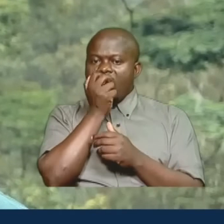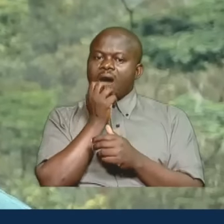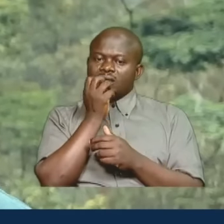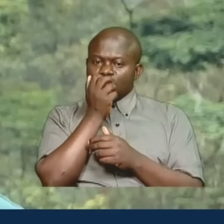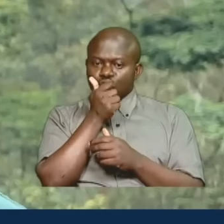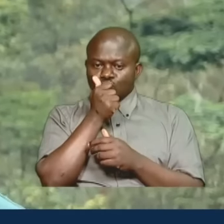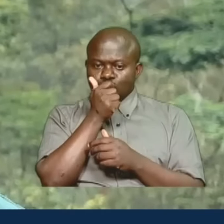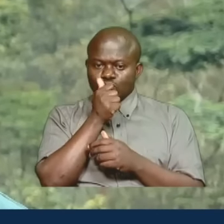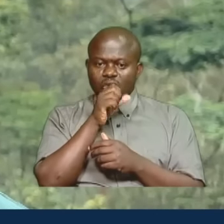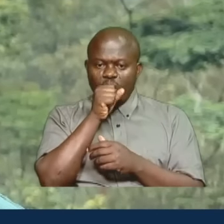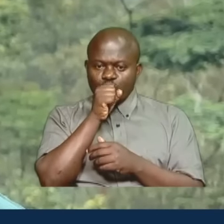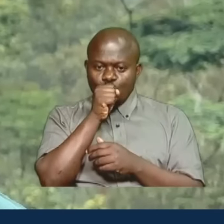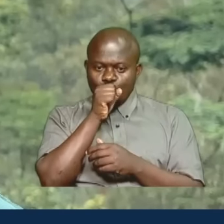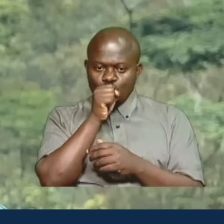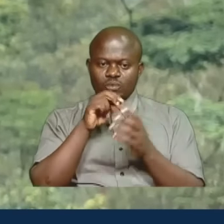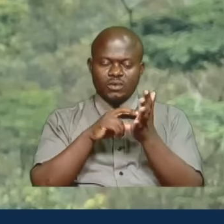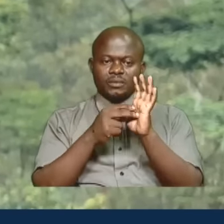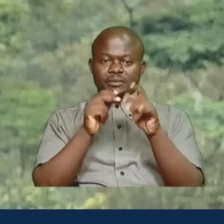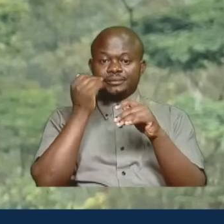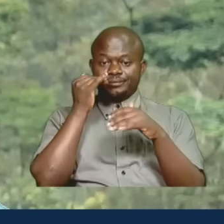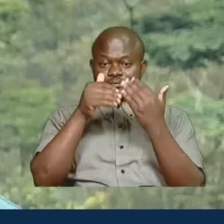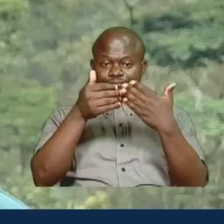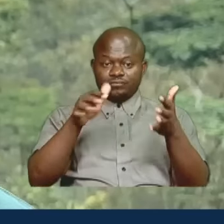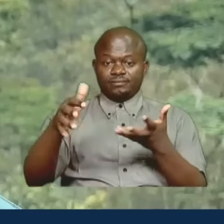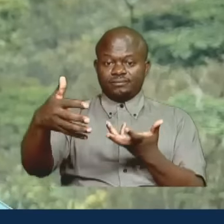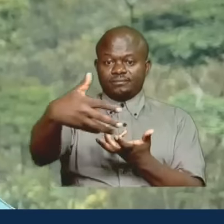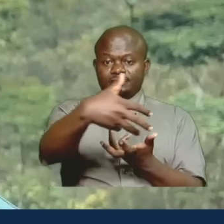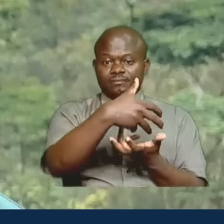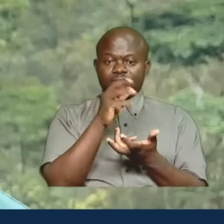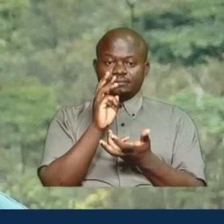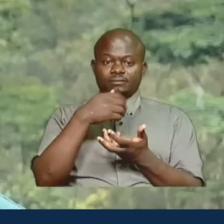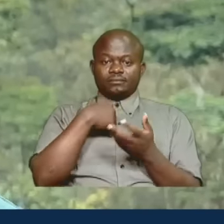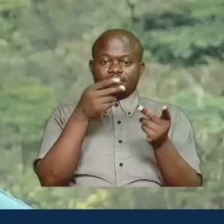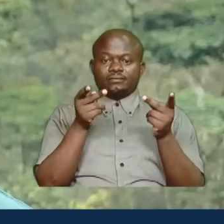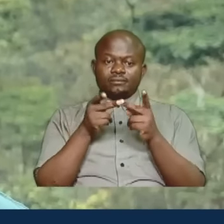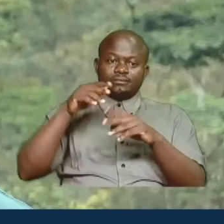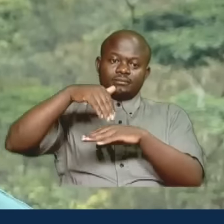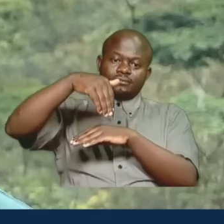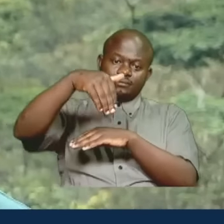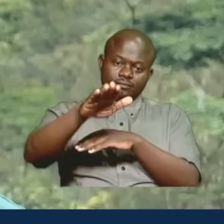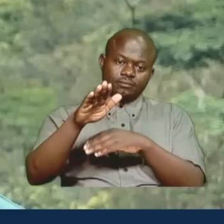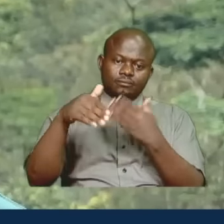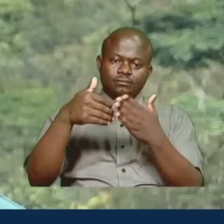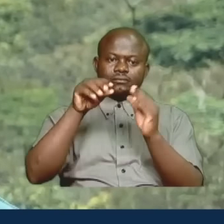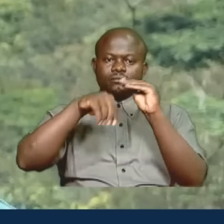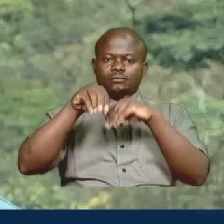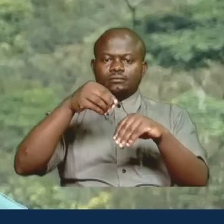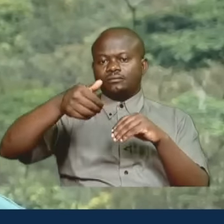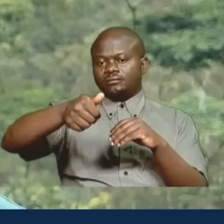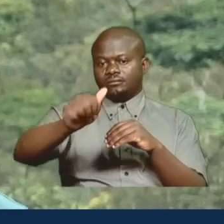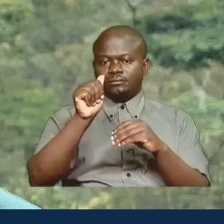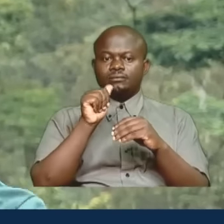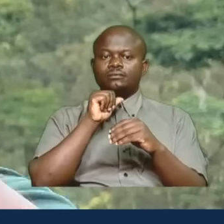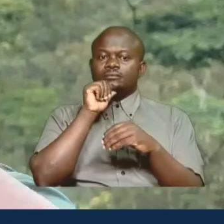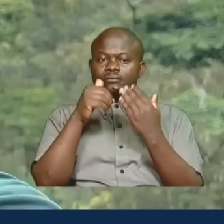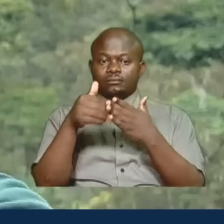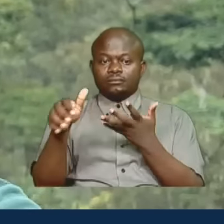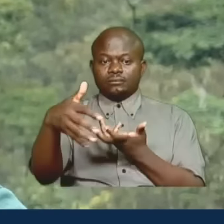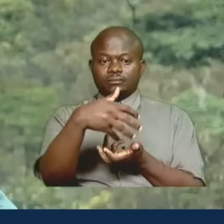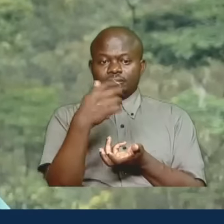ngo abaturage mu by'ukuri nibamara gusarura bazaba bafite aho bohereza umusaruro wabo, atari ugusarura